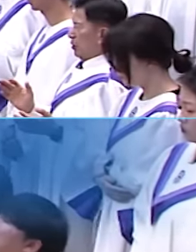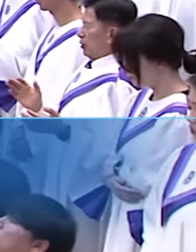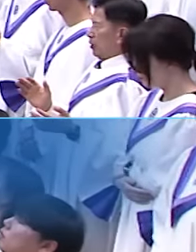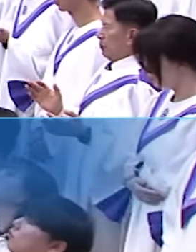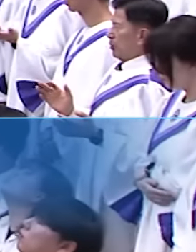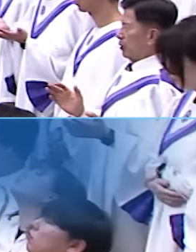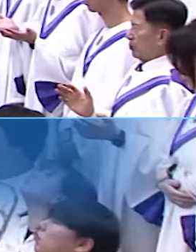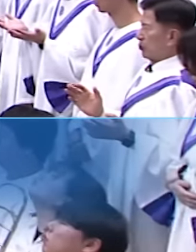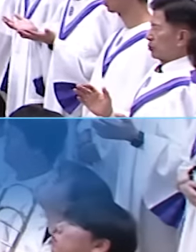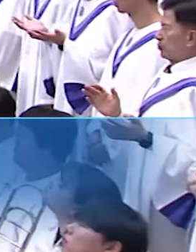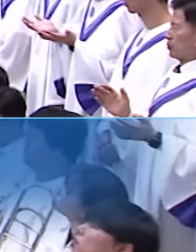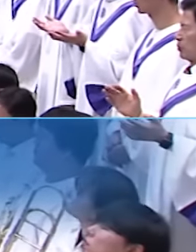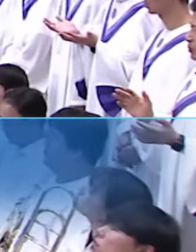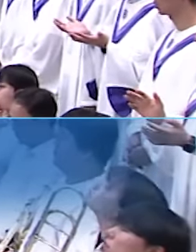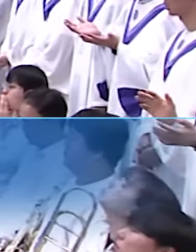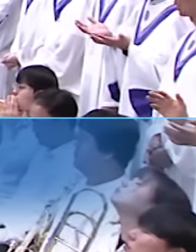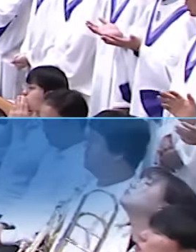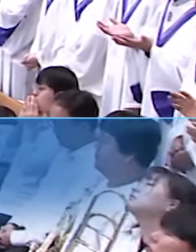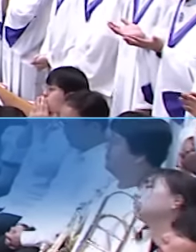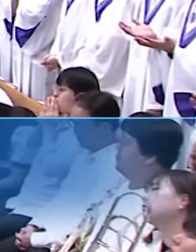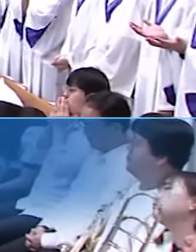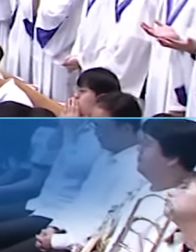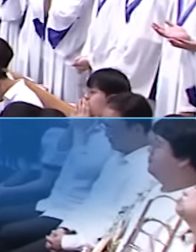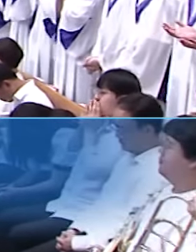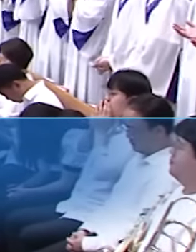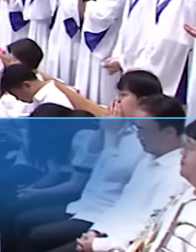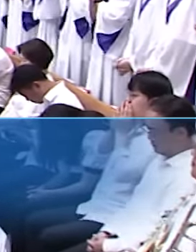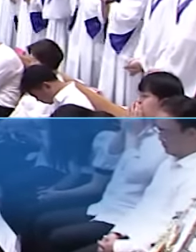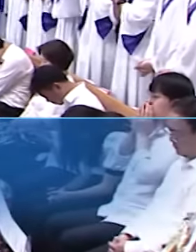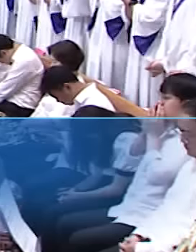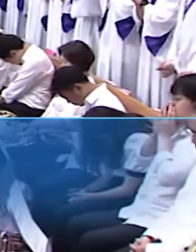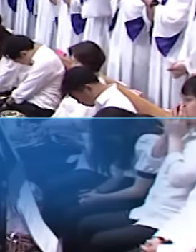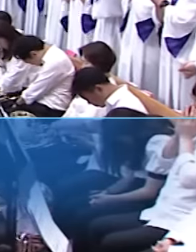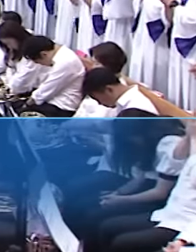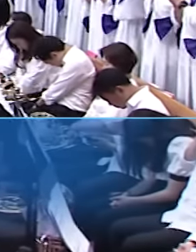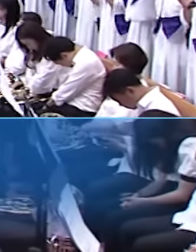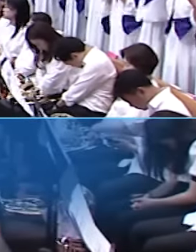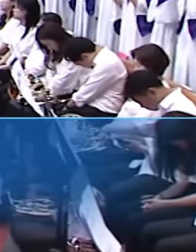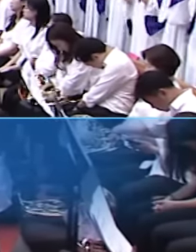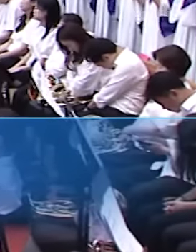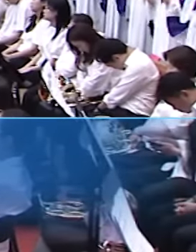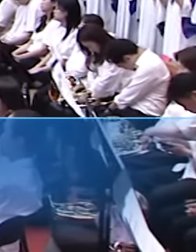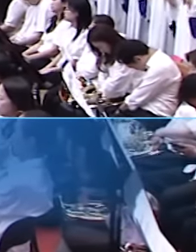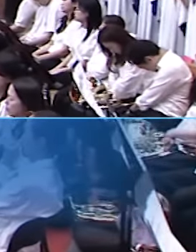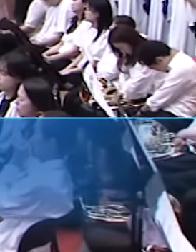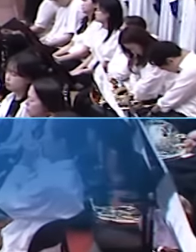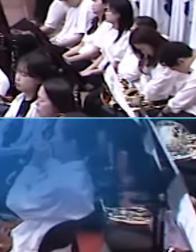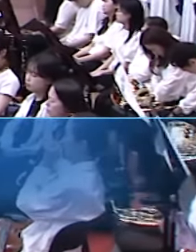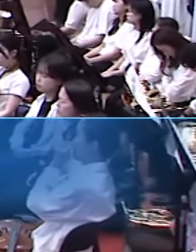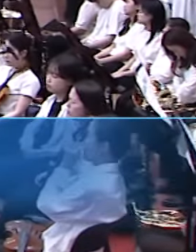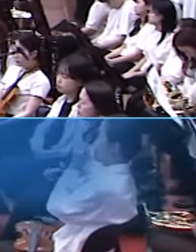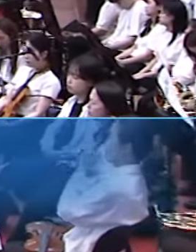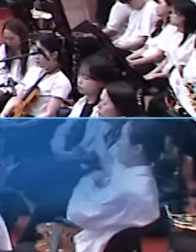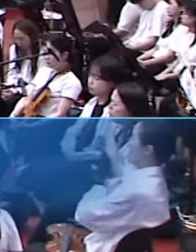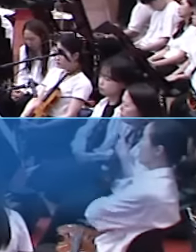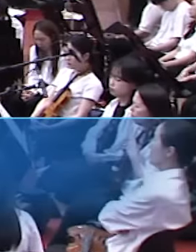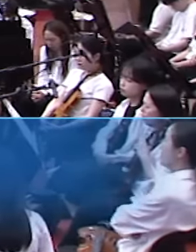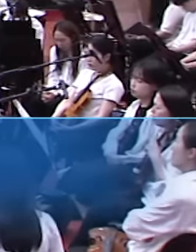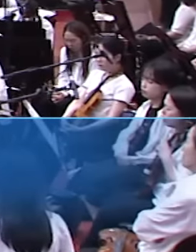회개합니다. 하나님 아버지, 간절한 기도 눈물의 기도를 회복할 수 있게 하여 주옵시고, 어떤 어려움을 만나도, 어떤 절망에 처했어도, 어떤